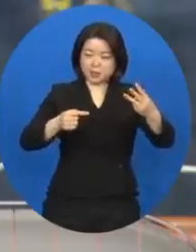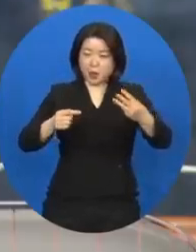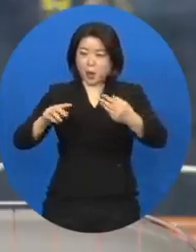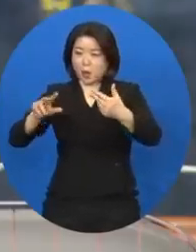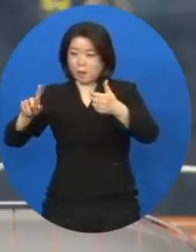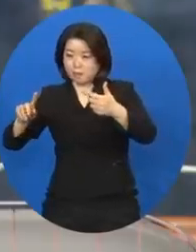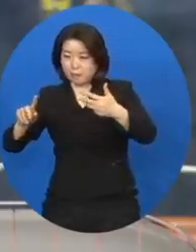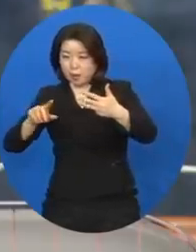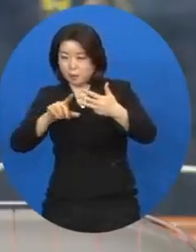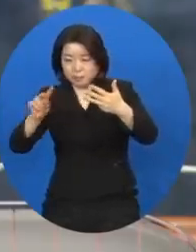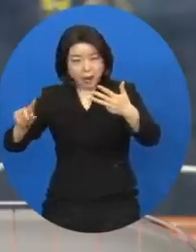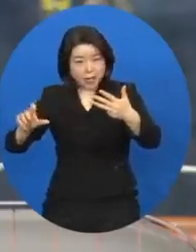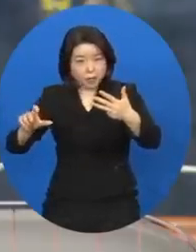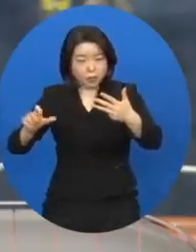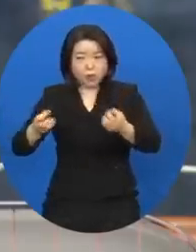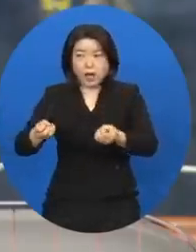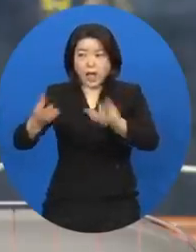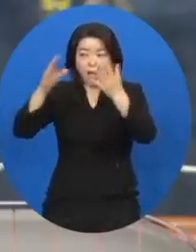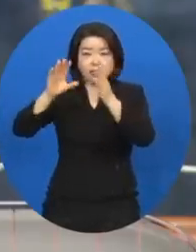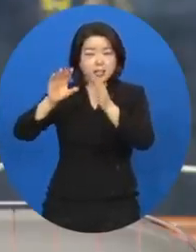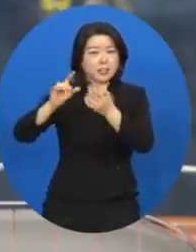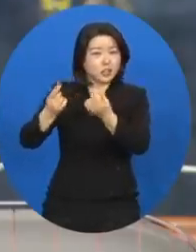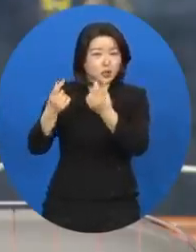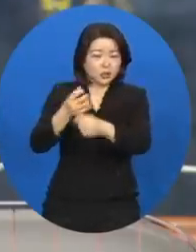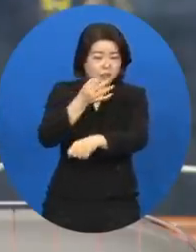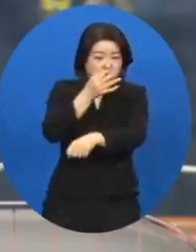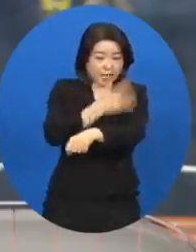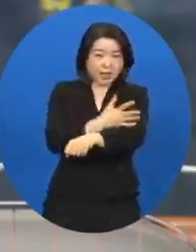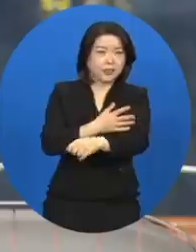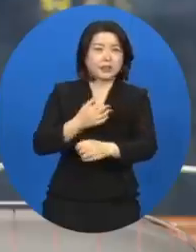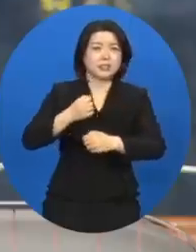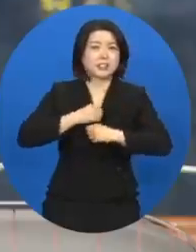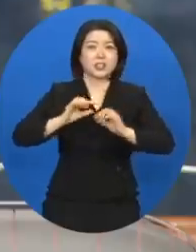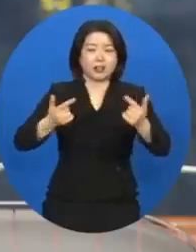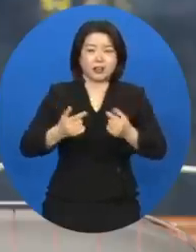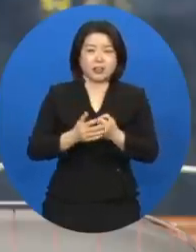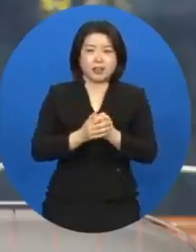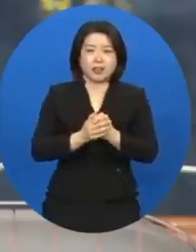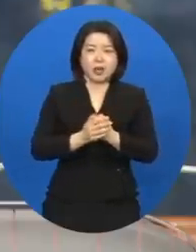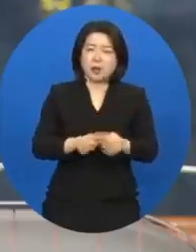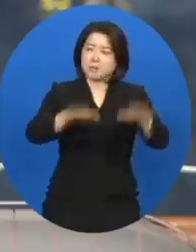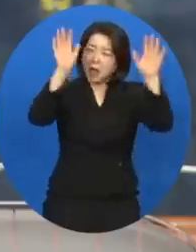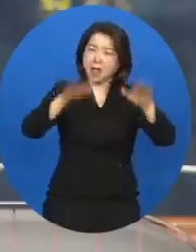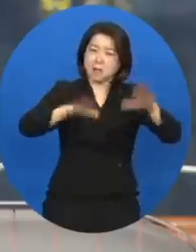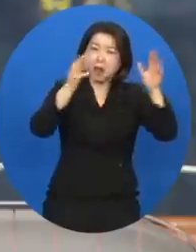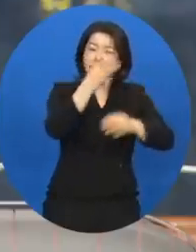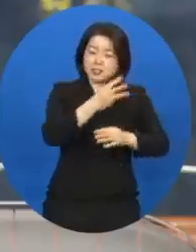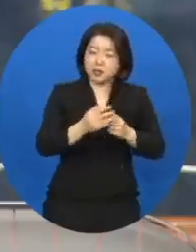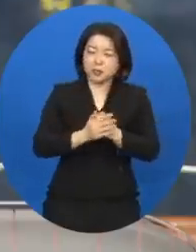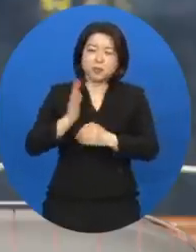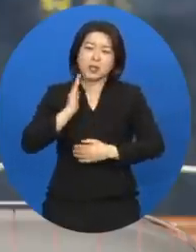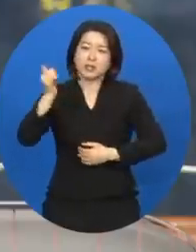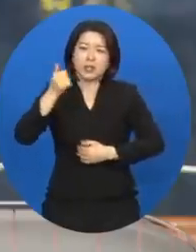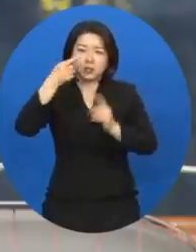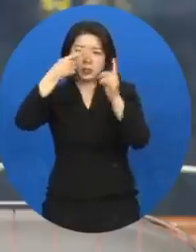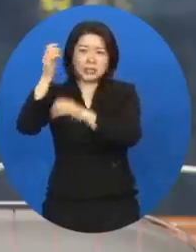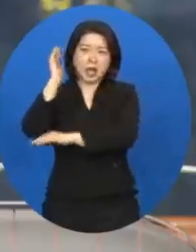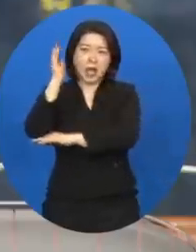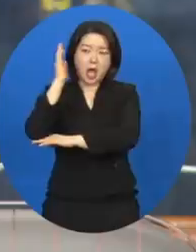지키지 않아요. 그저 만세삼창하고 대통령 연설 한번 하고 그리고 끝나는 기념식이